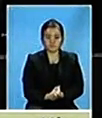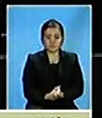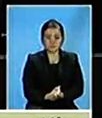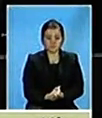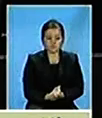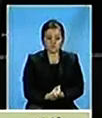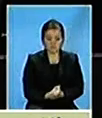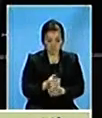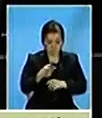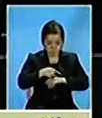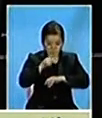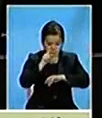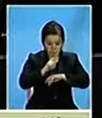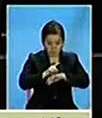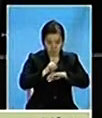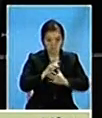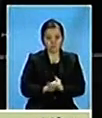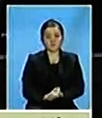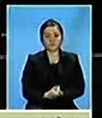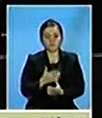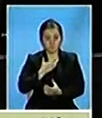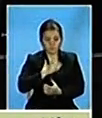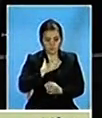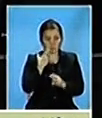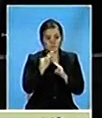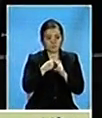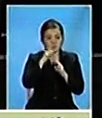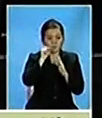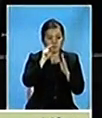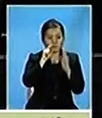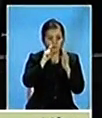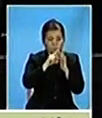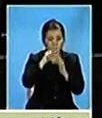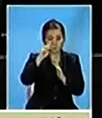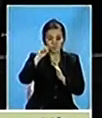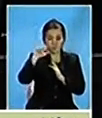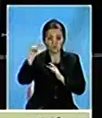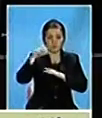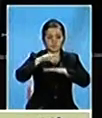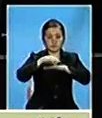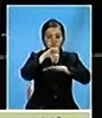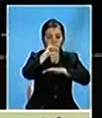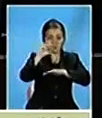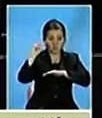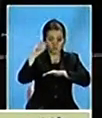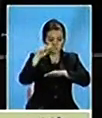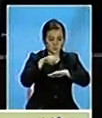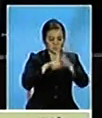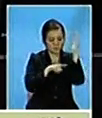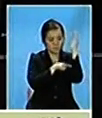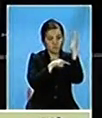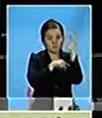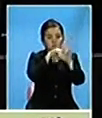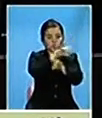ราบเรียนท่านประธานวุฒิสภาที่เคารพเดียนนางสาวสมุนสุตะวิริยวัฒน์สมาชิกวุฒิสภาจังหวัดเพชรบุรี